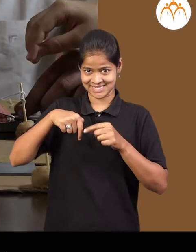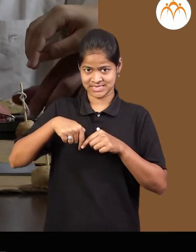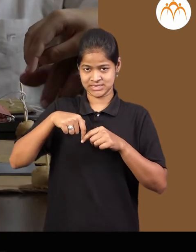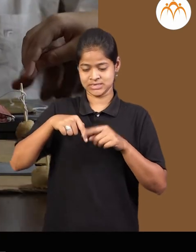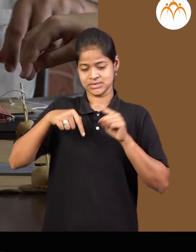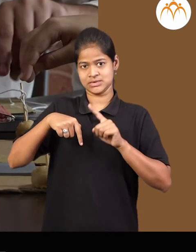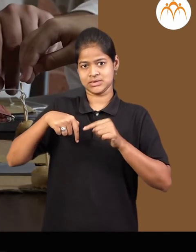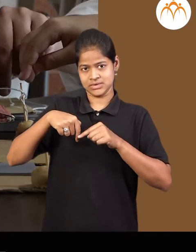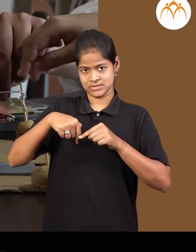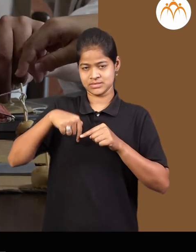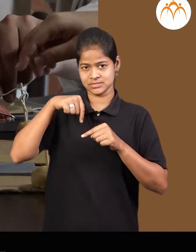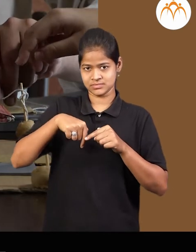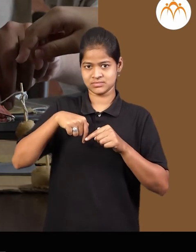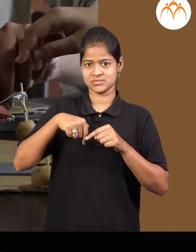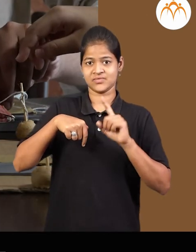बोट ठेव.